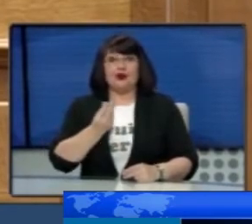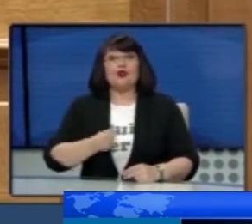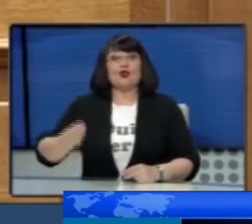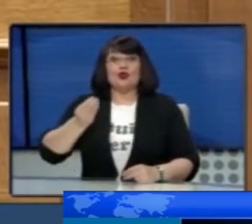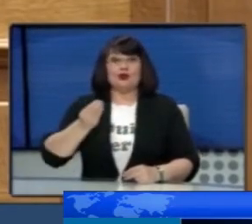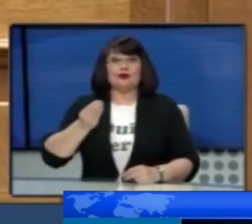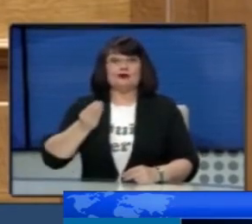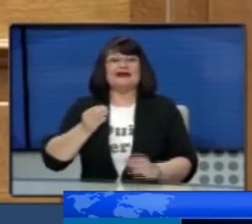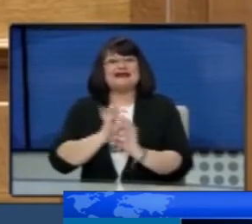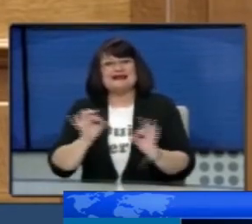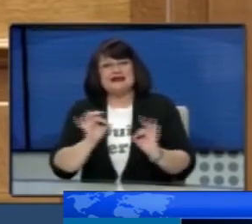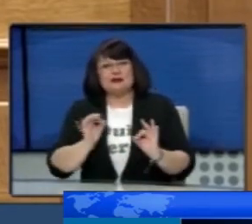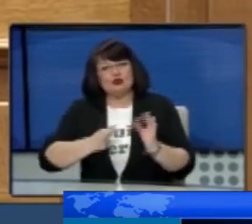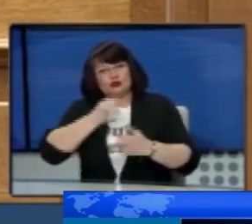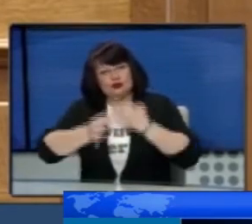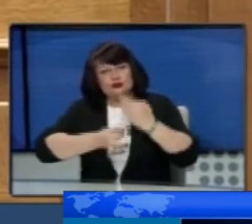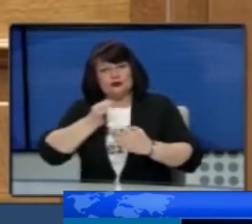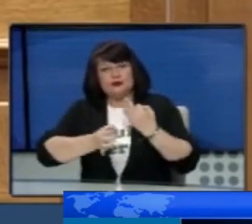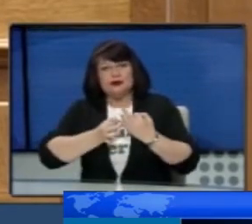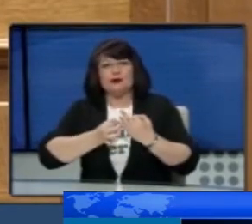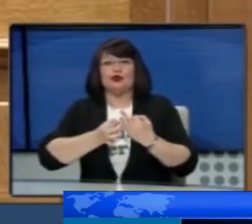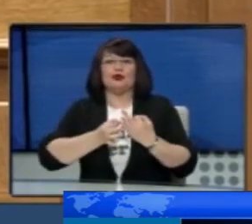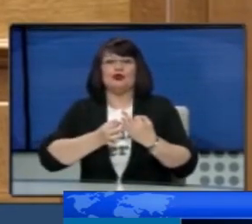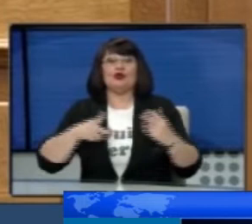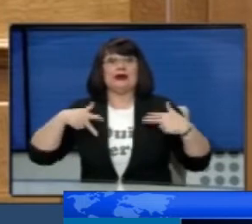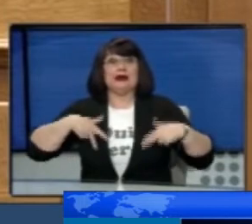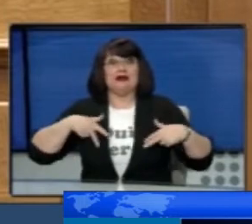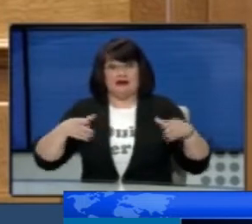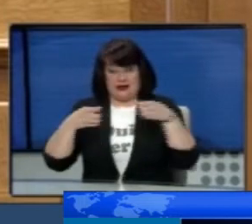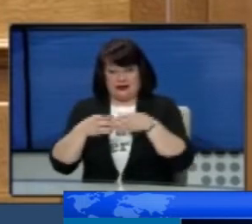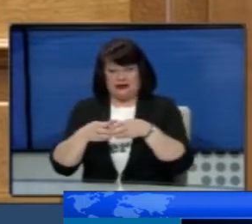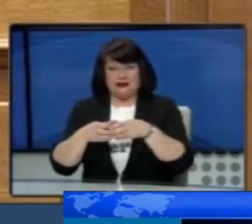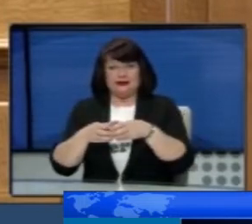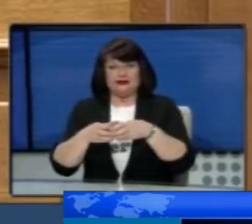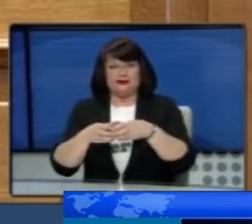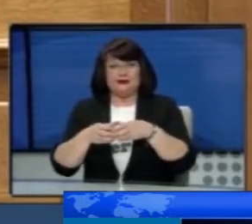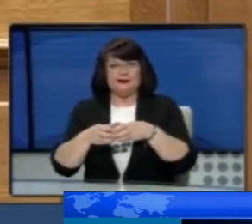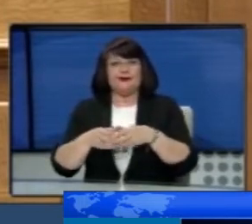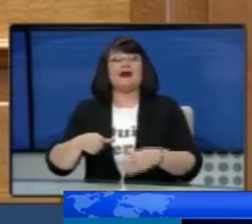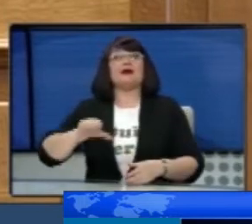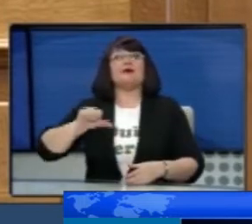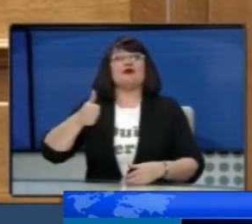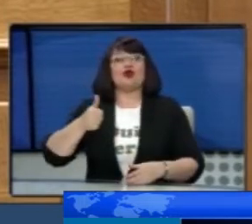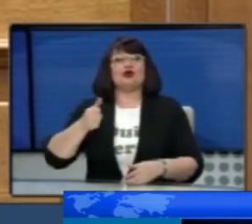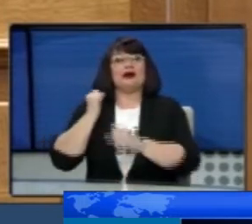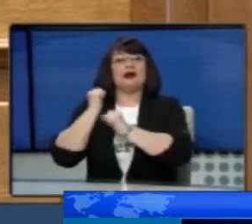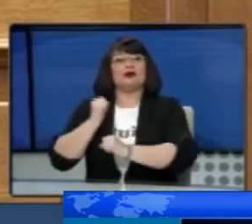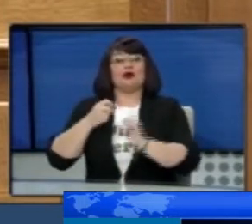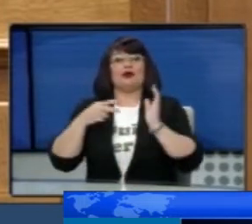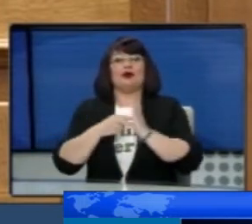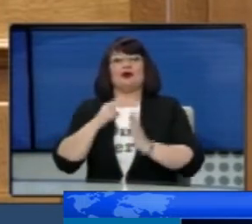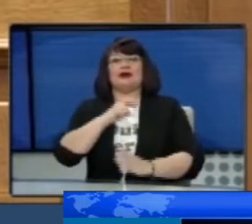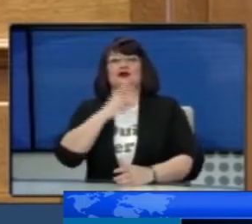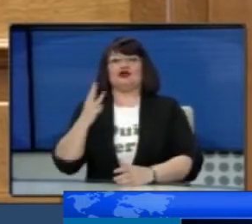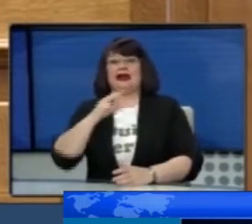μεγαλύτερη βεβαιότητα ότι αυτή η κυβέρνηση την 1η του 2023